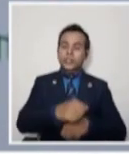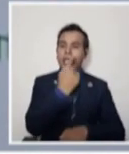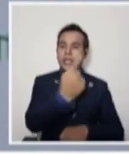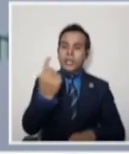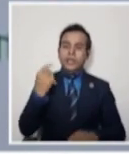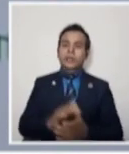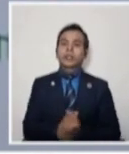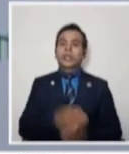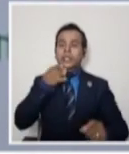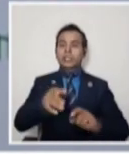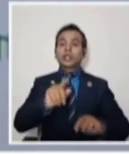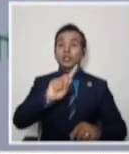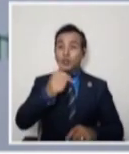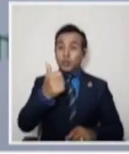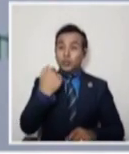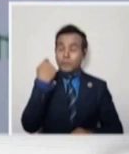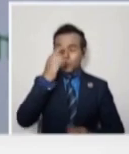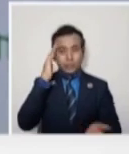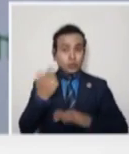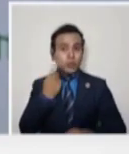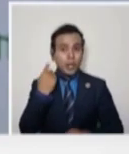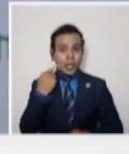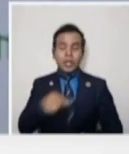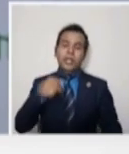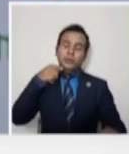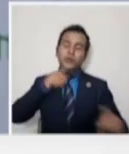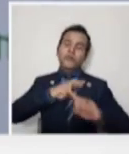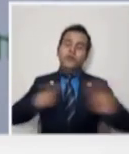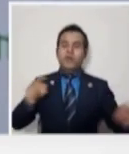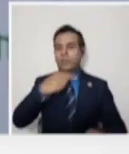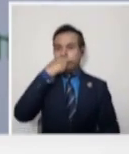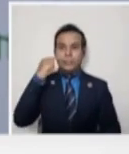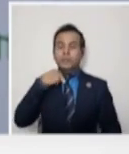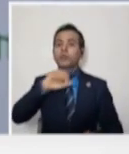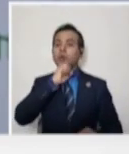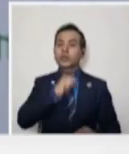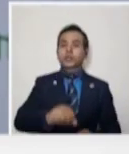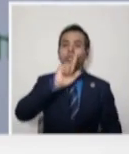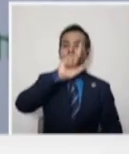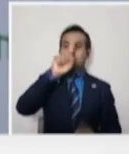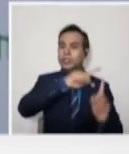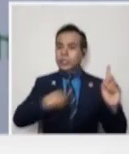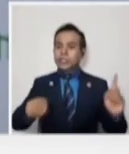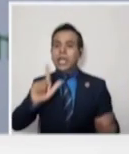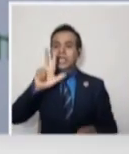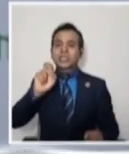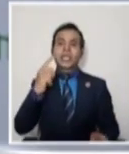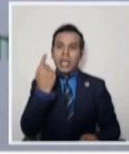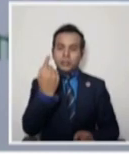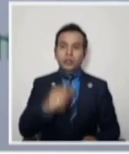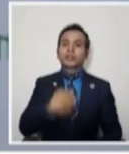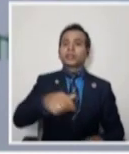দেখছি 71 থেকে 80 বছরের মধ্যে 1 জন, 61 থেকে 70 বছরের মধ্যে 3 জন, 41 থেকে 50,